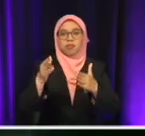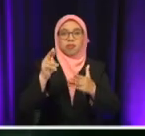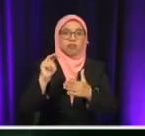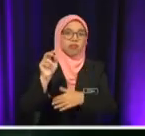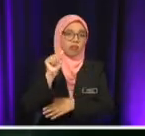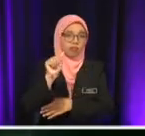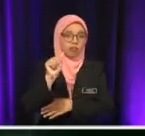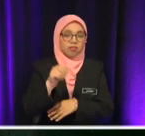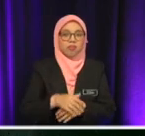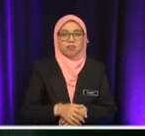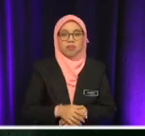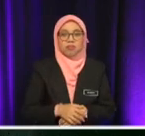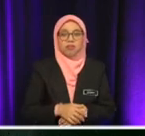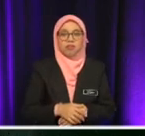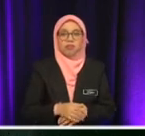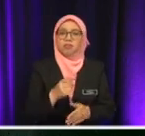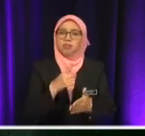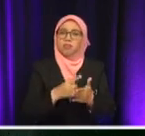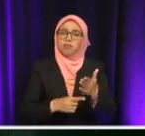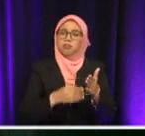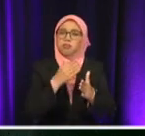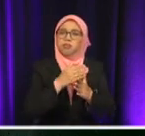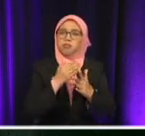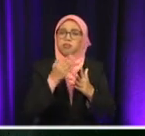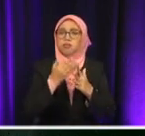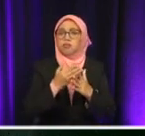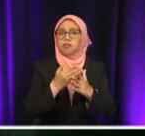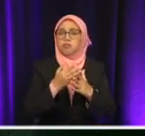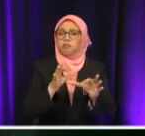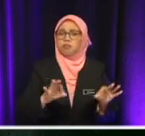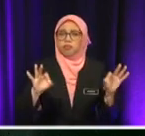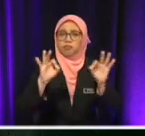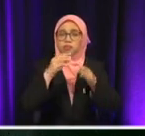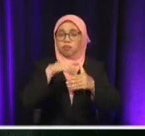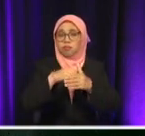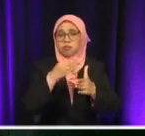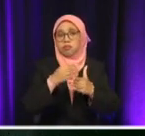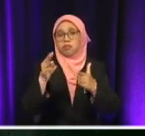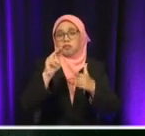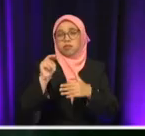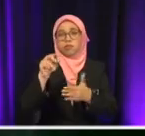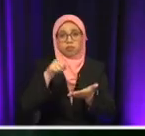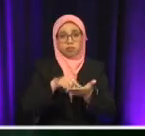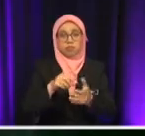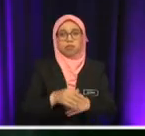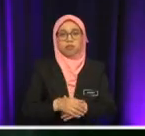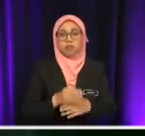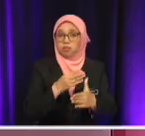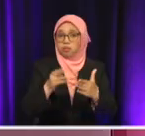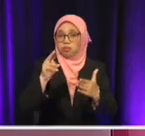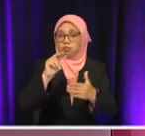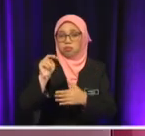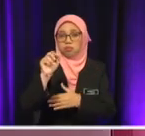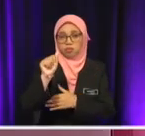Ya betul. Apa antara yang penting untuk bahagian A dan apa bezanya dengan bahagian B Cikgu? Okey, bahagian A ni soalan